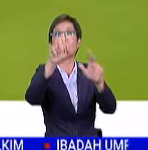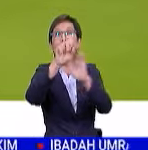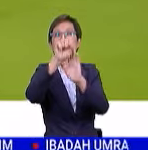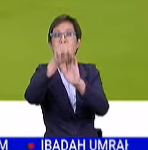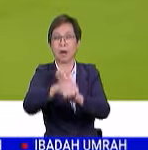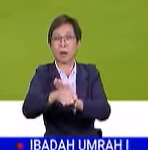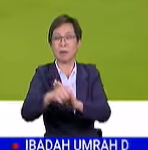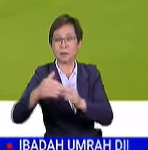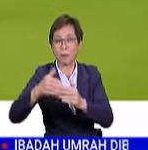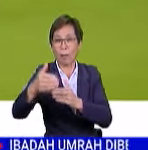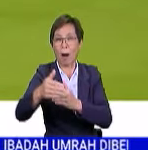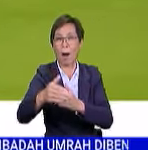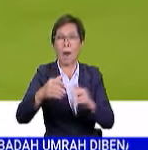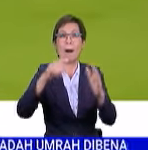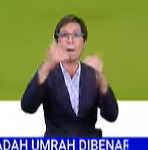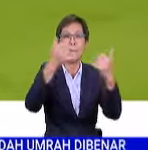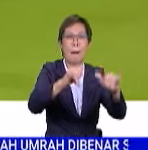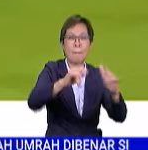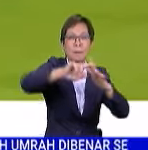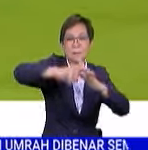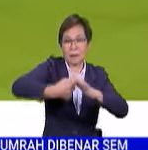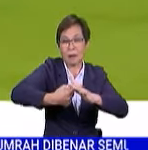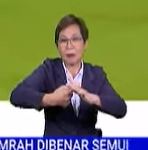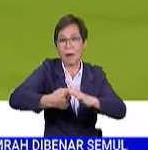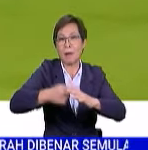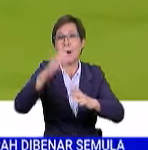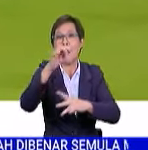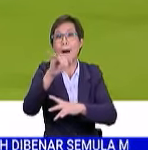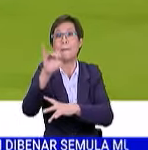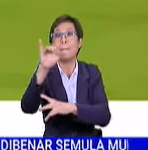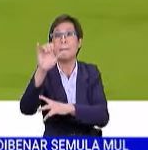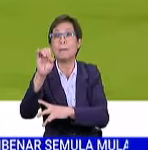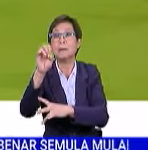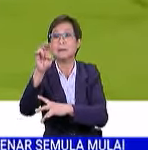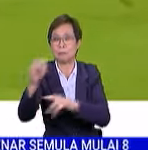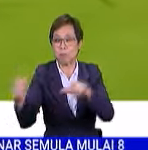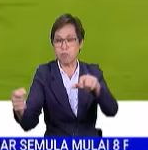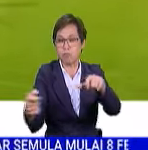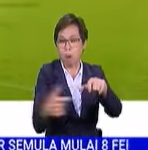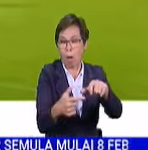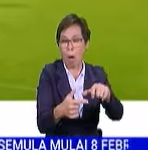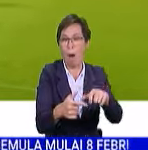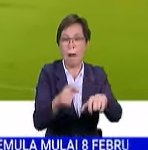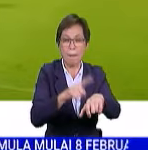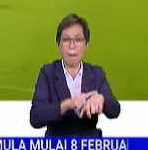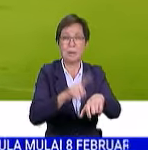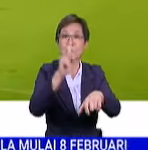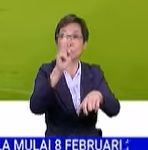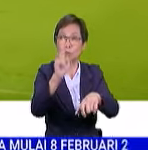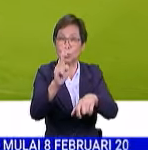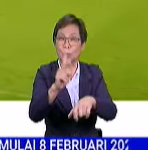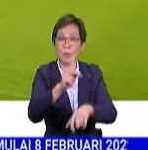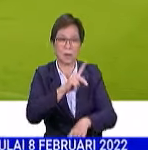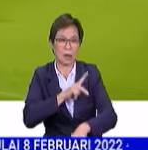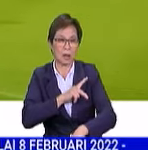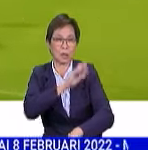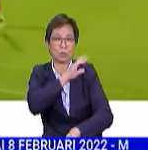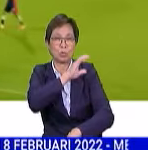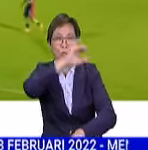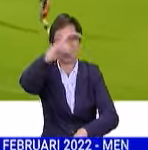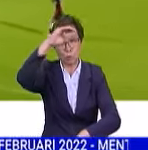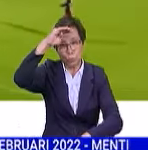saat selepas permainan bermula menerusi Bergson da Silva. Memasuki babak kedua, ketua jurulatih